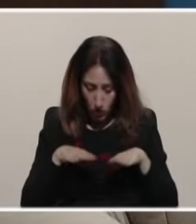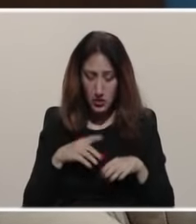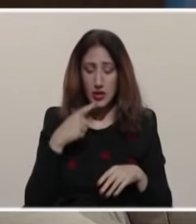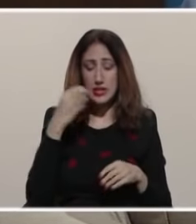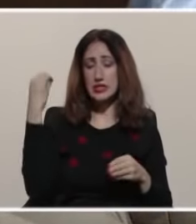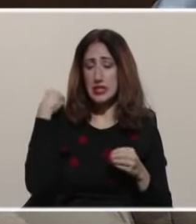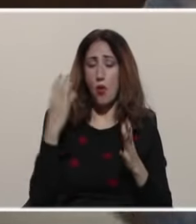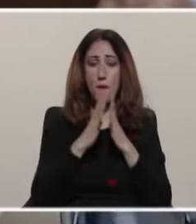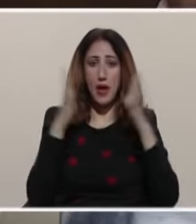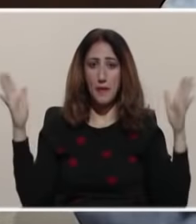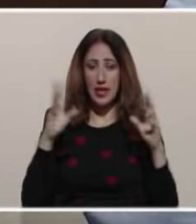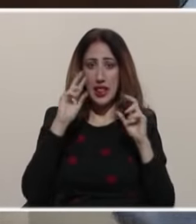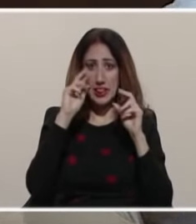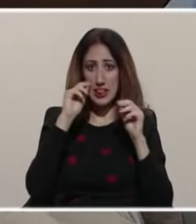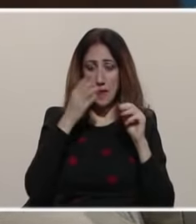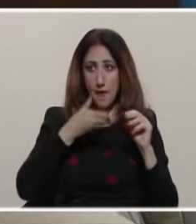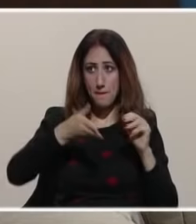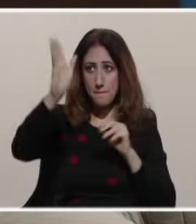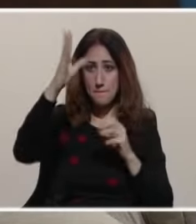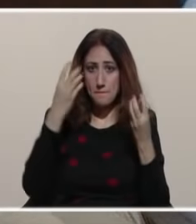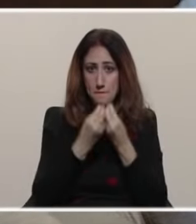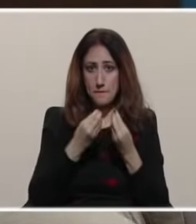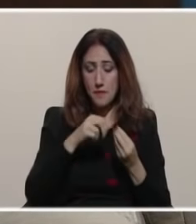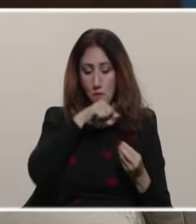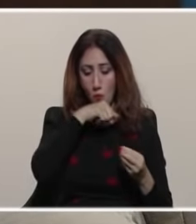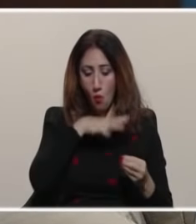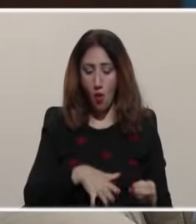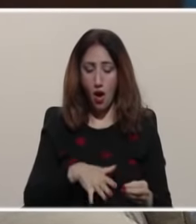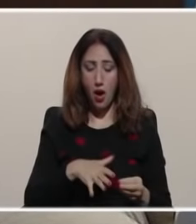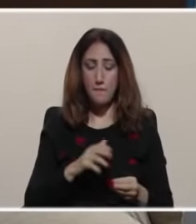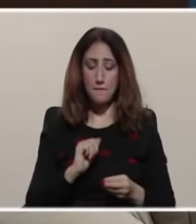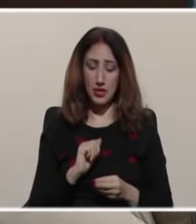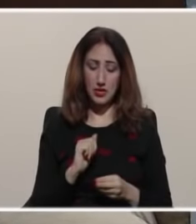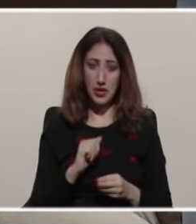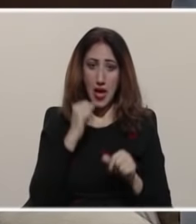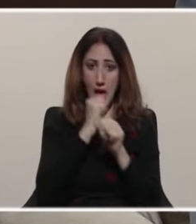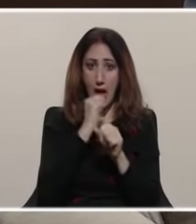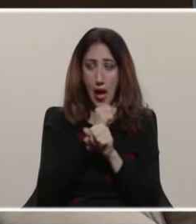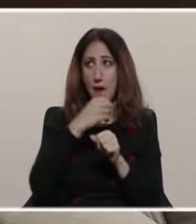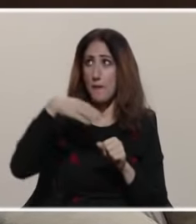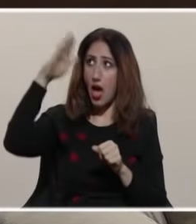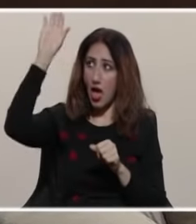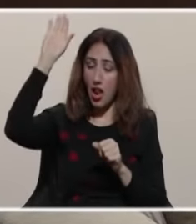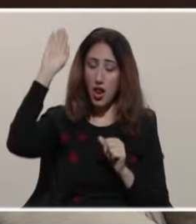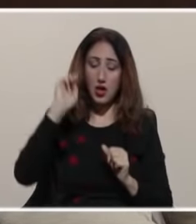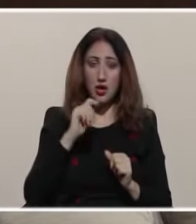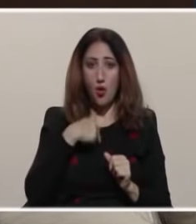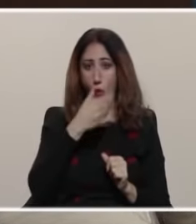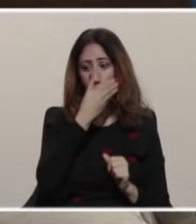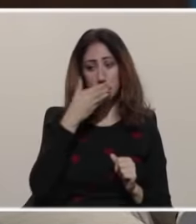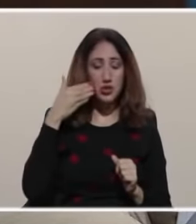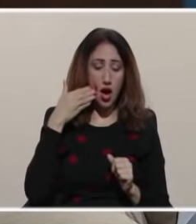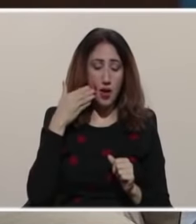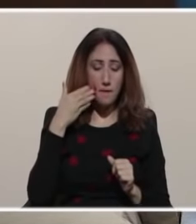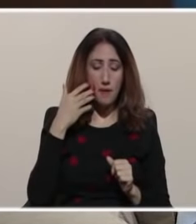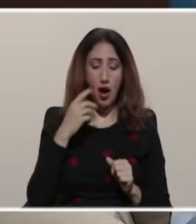أجر كأنه هاجر مع سيدنا النبي. أيضا تخيل حضرتك ترفع أعمالك إلى الله وإنت صائم،